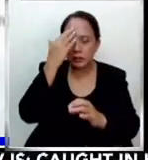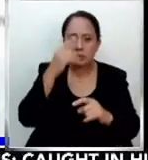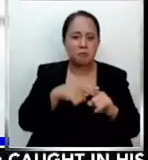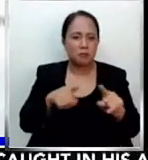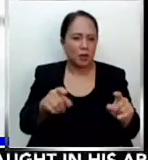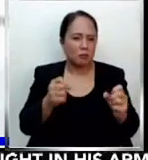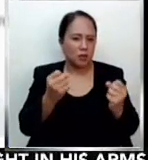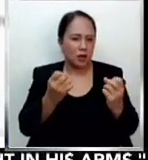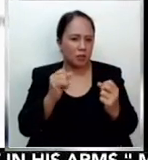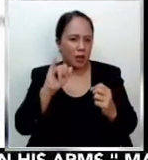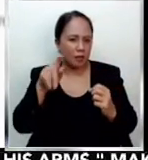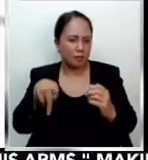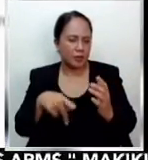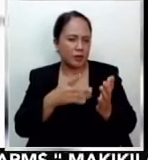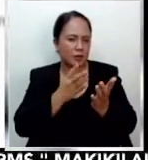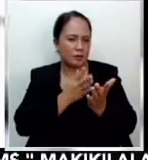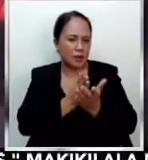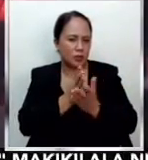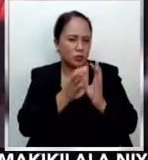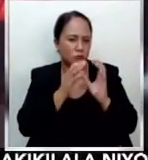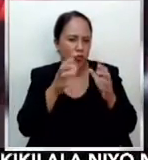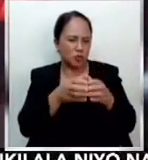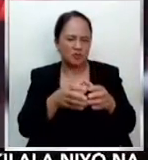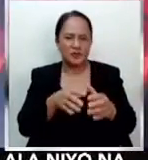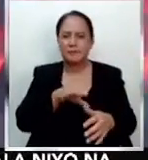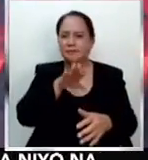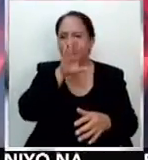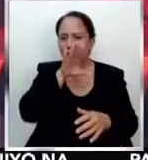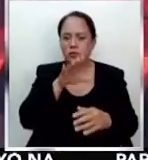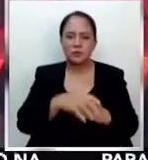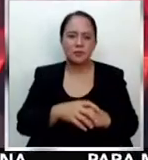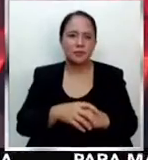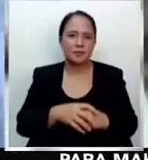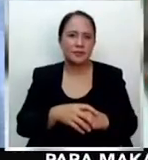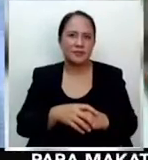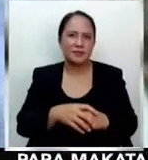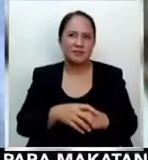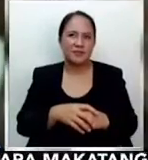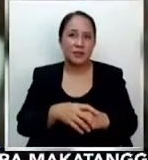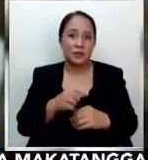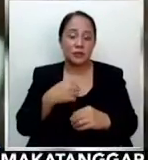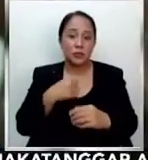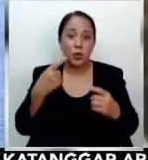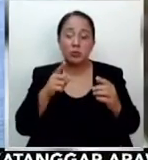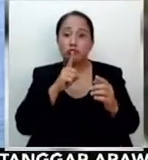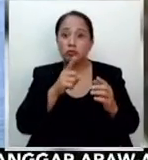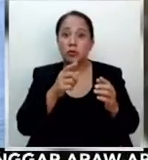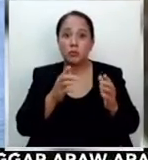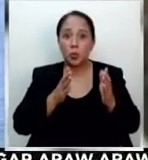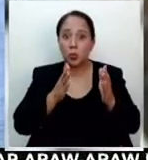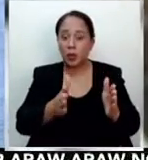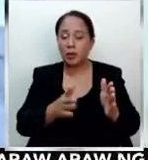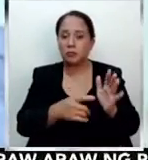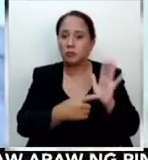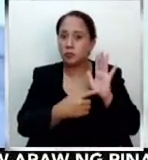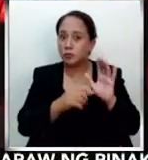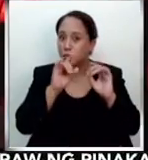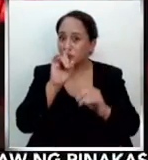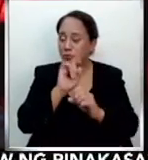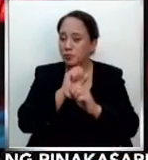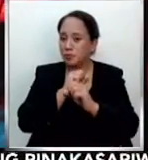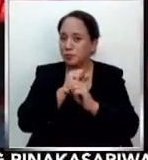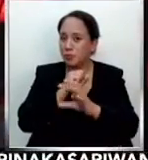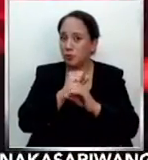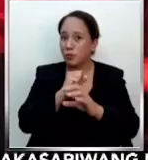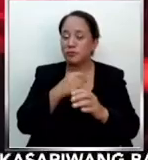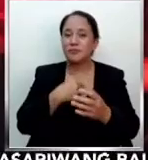rights group ang nagbahayag ng kanilang pagkadismaya. That's a very good platform sana karoon ng controversy dahil doon sa pag-fold